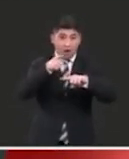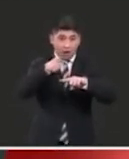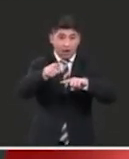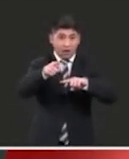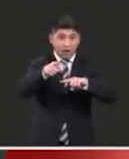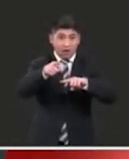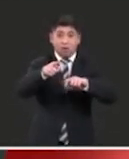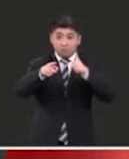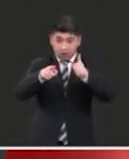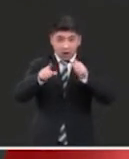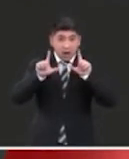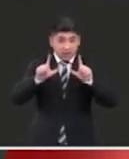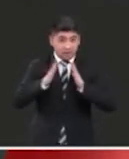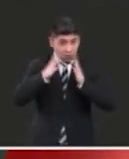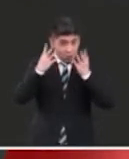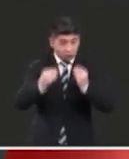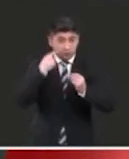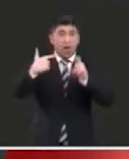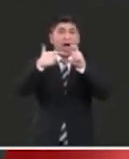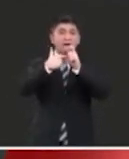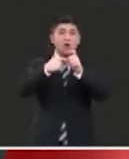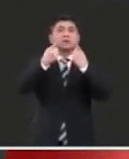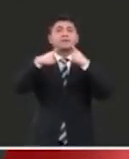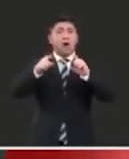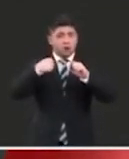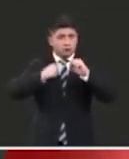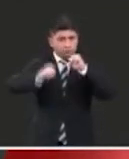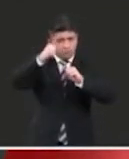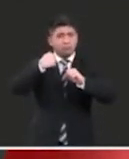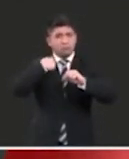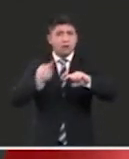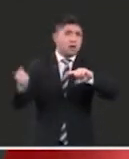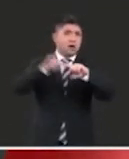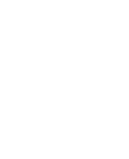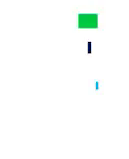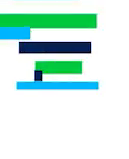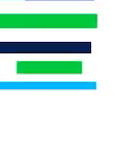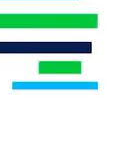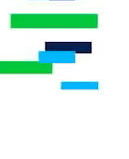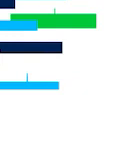şayet gerekiyorsa enflasyon farkı da ilave edilecektir.